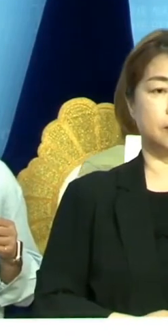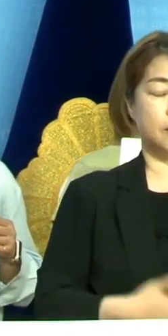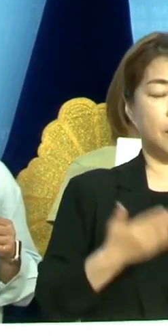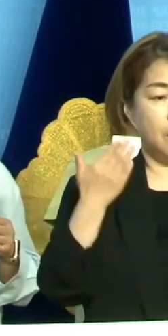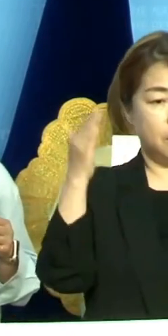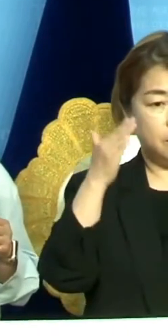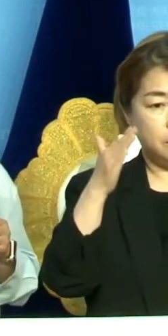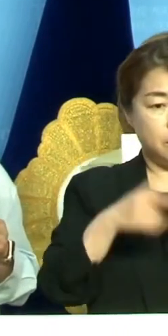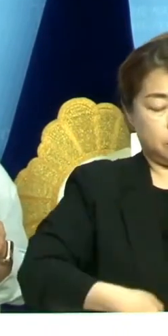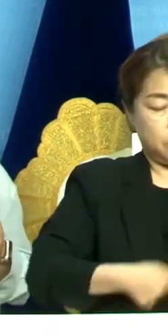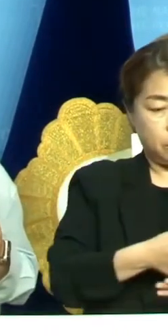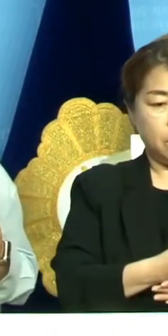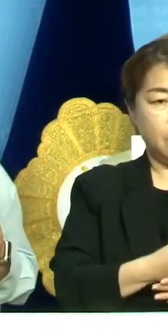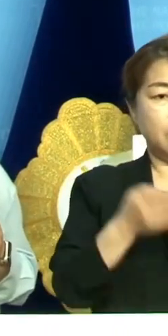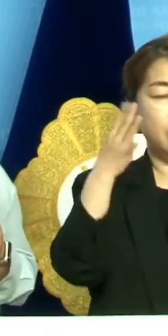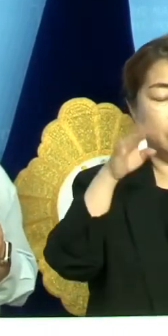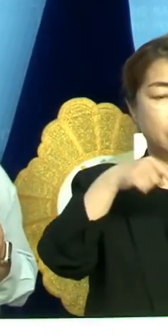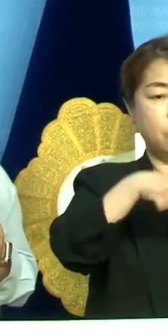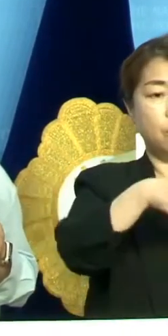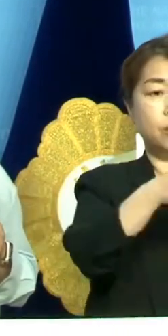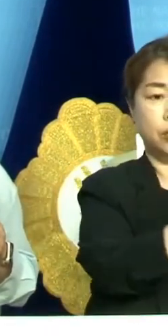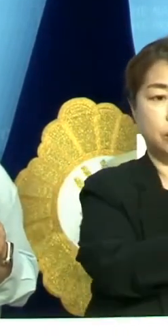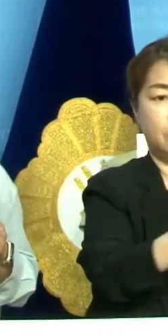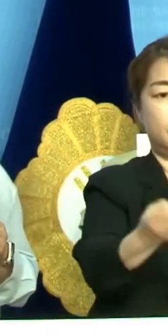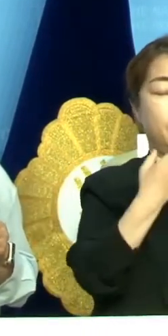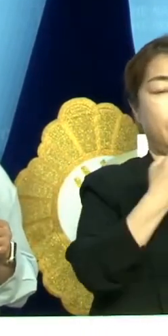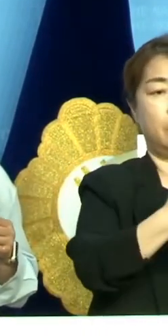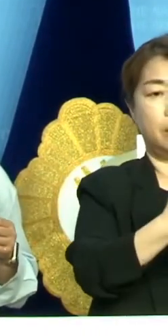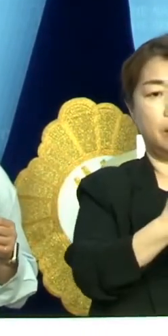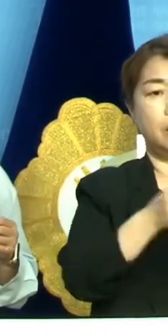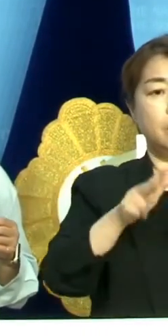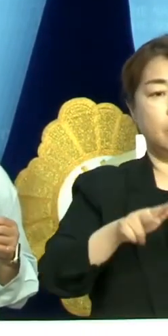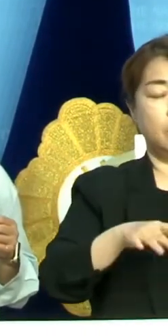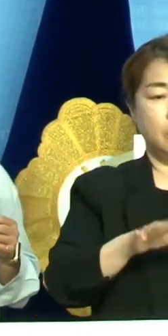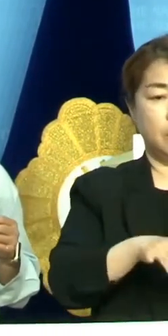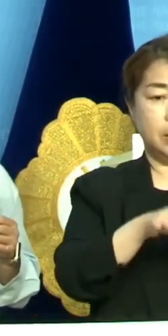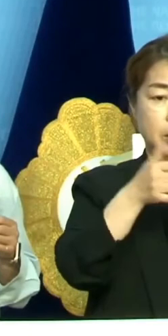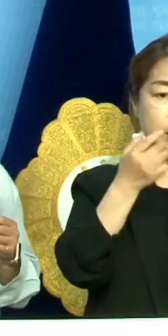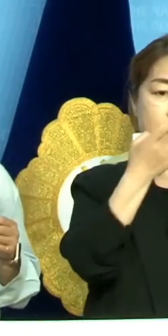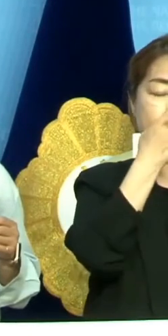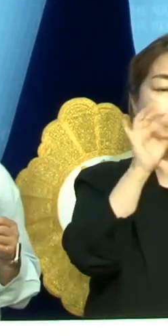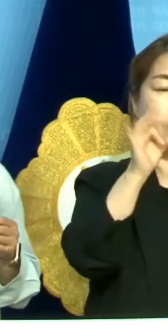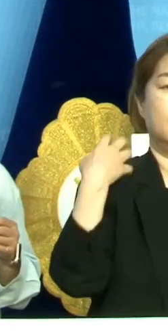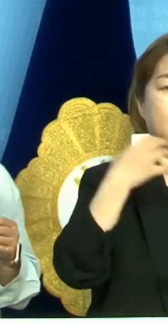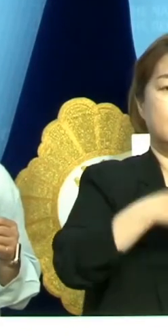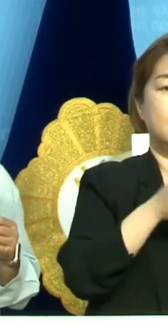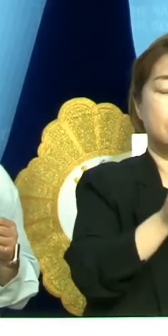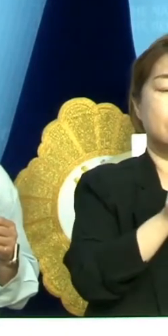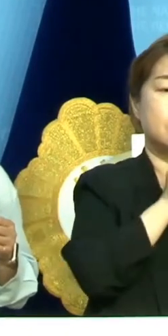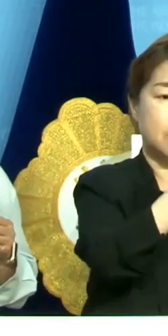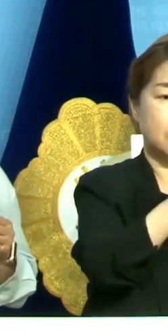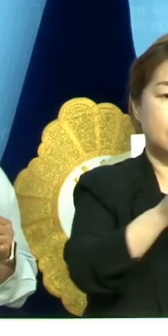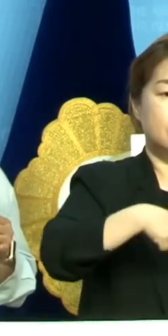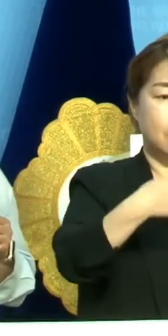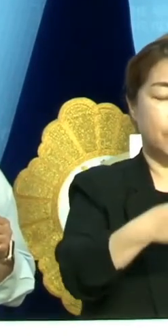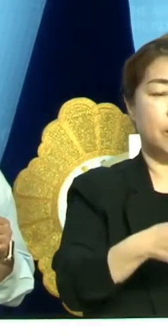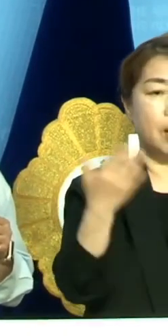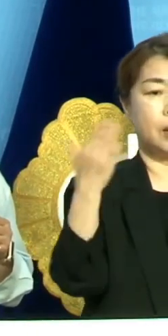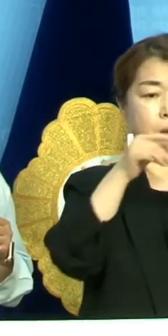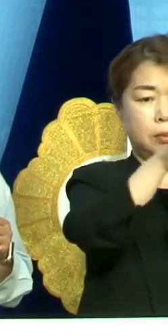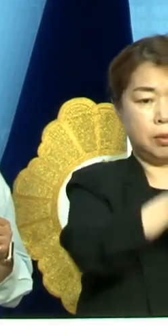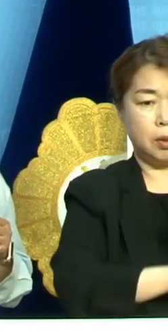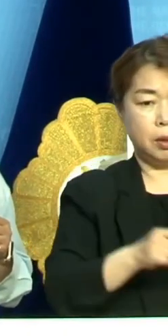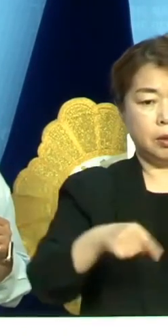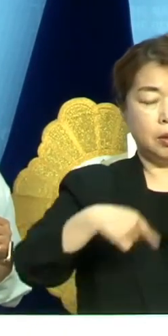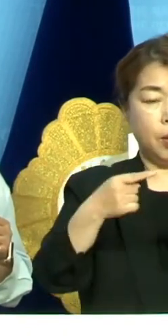학생들의 용기에 대학과 교육부는 응답하라 이번 여름 등록금 반환 소송에 참여한 학생은 수송에 참여 하지